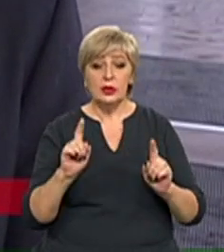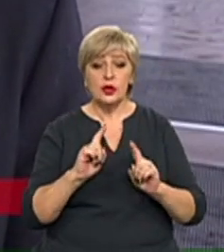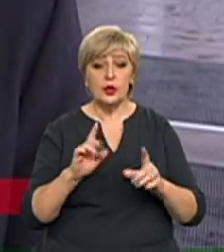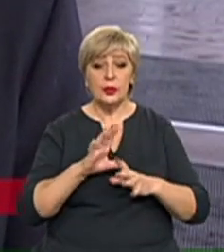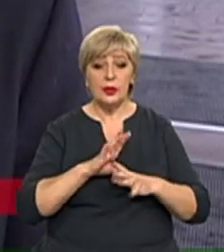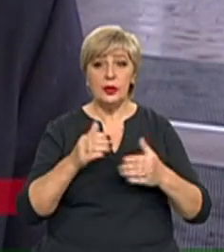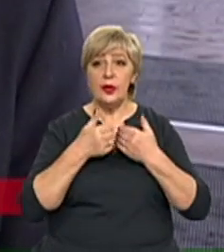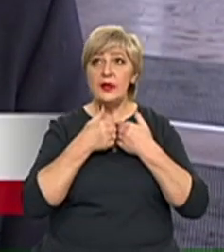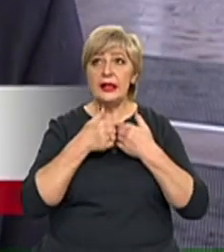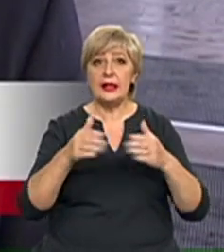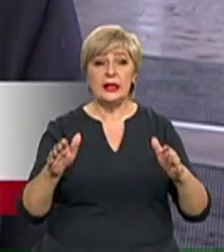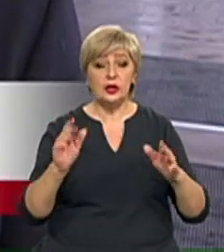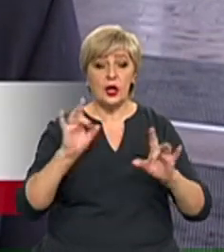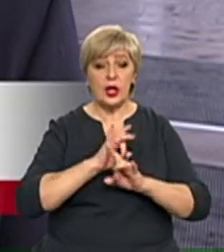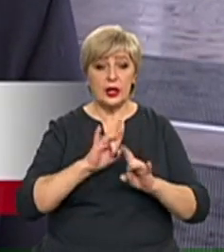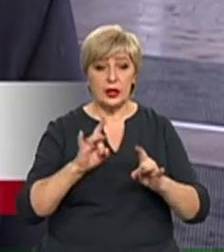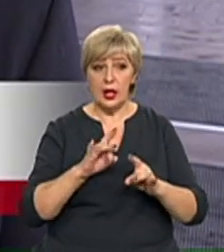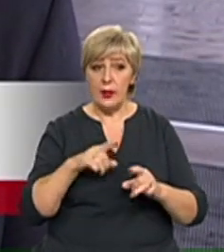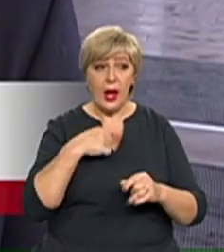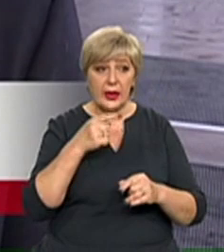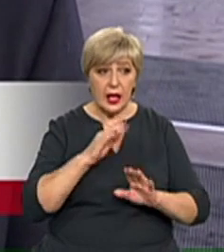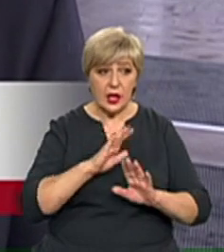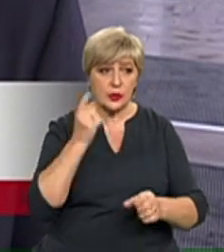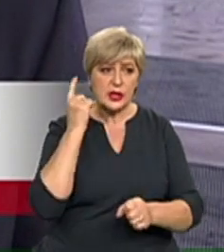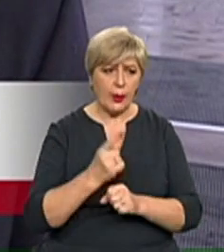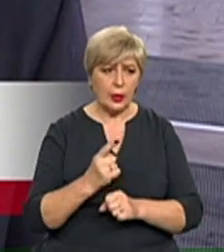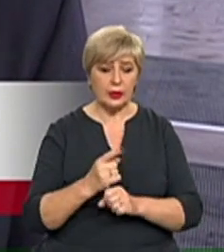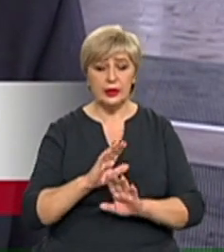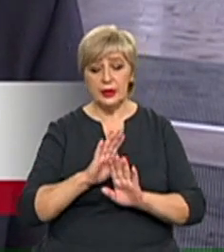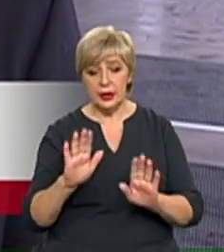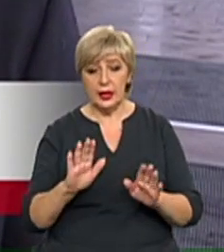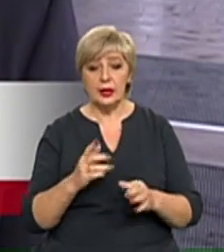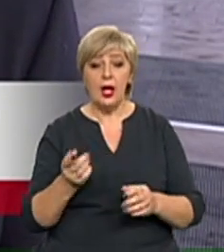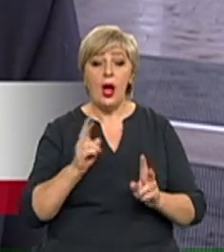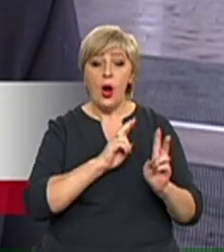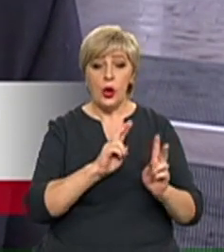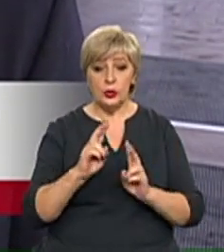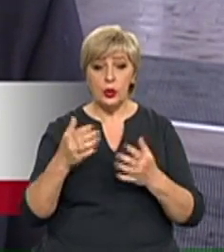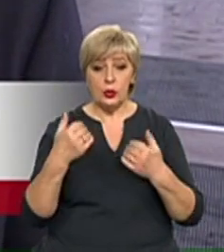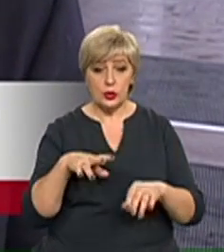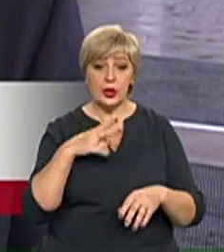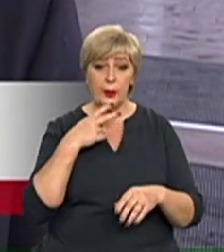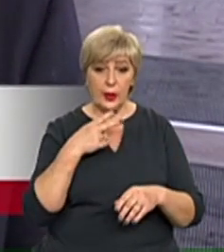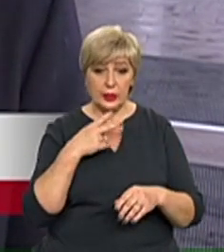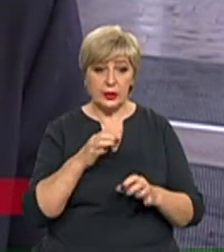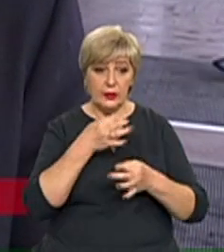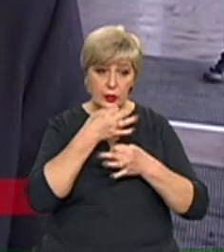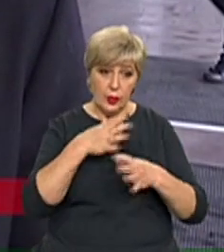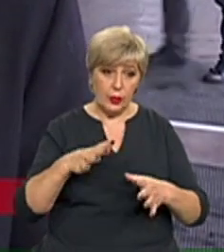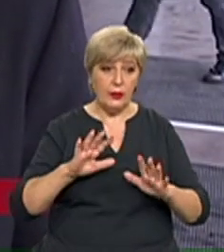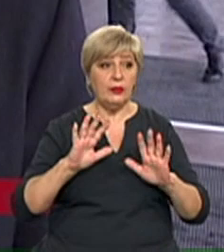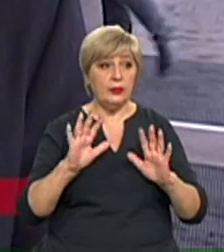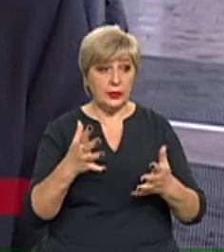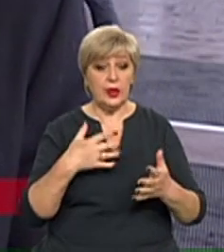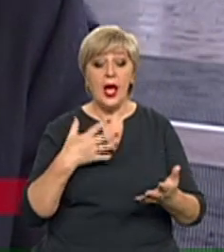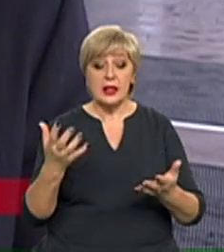було відкритої реклами. Мова не йде про заборону в даному випадку, а про те, що той, хто вже палить, він в будь-якому випадку